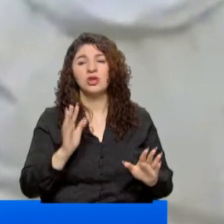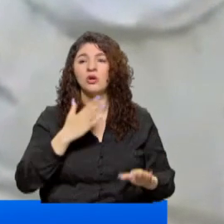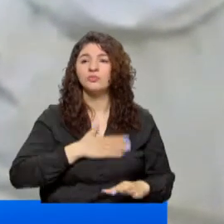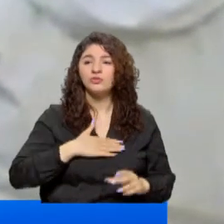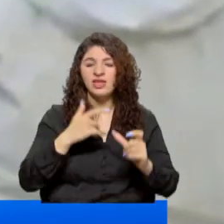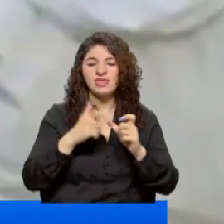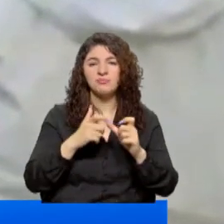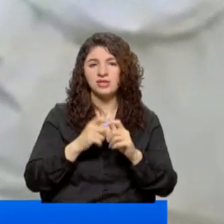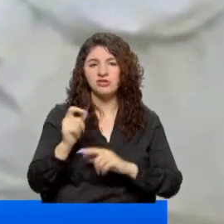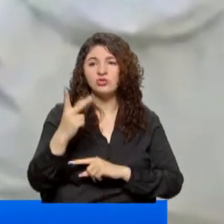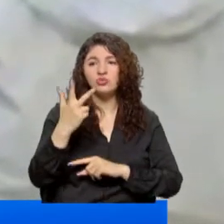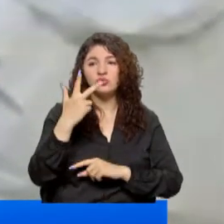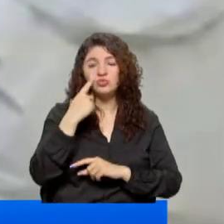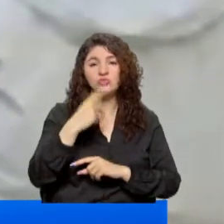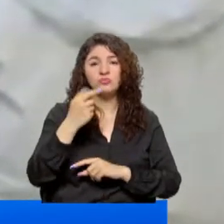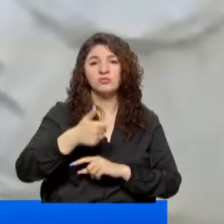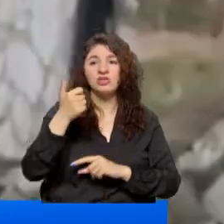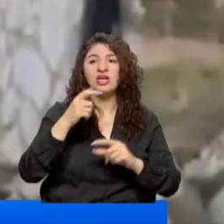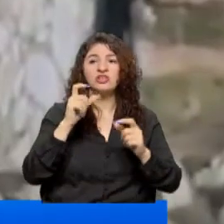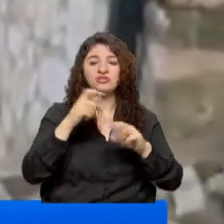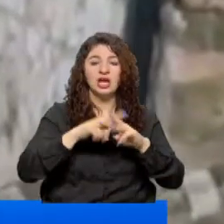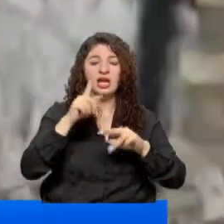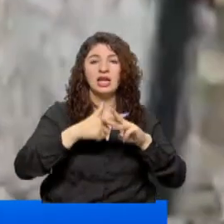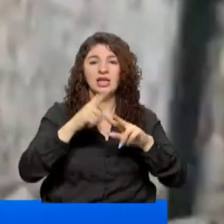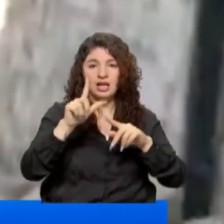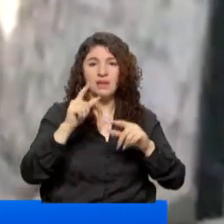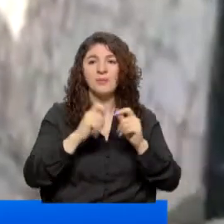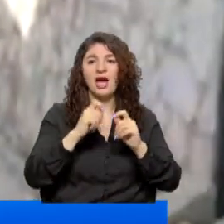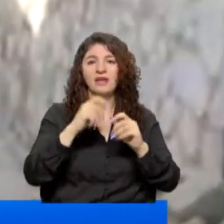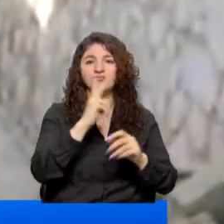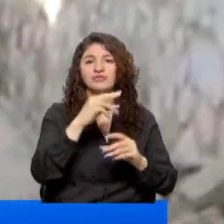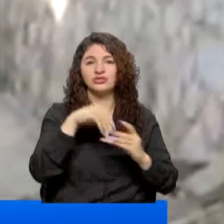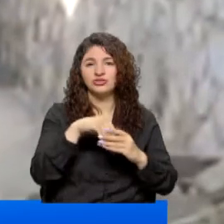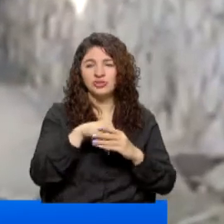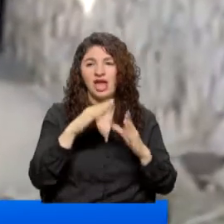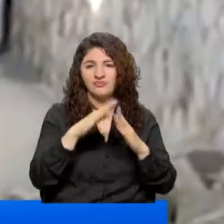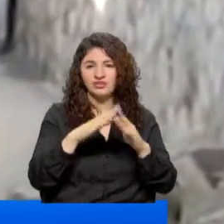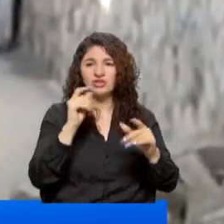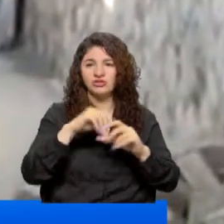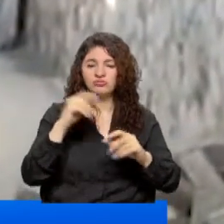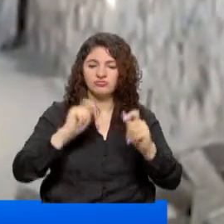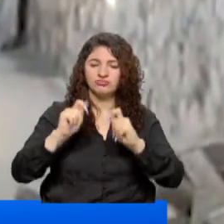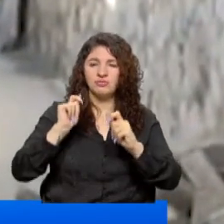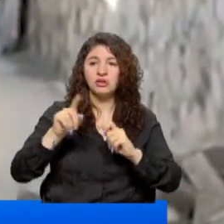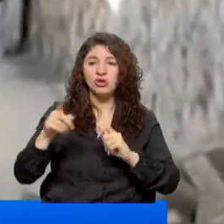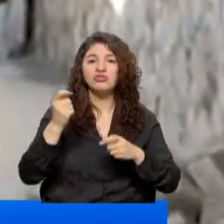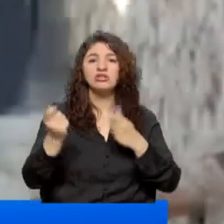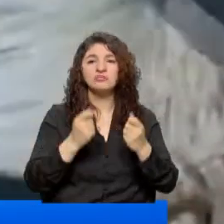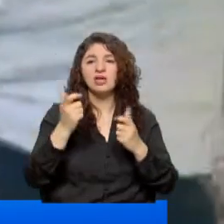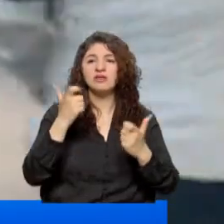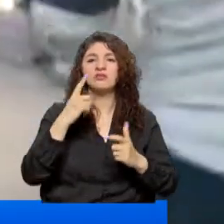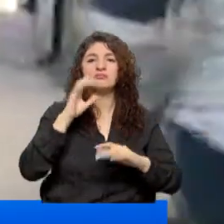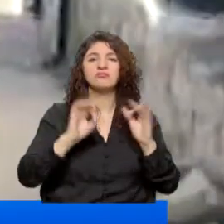bu Gemlik ilçesinde üçüncü cumhurbaşkanı Celal Bayar'ın evi için restorasyon çalışmaları başladı Bursa Valisi Yakup Canbolat o